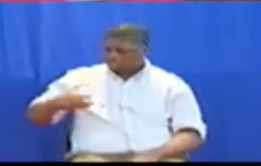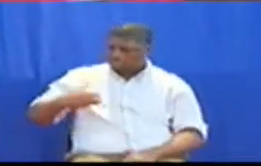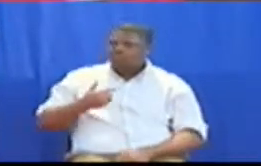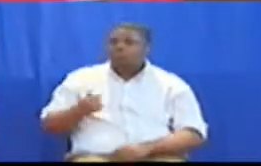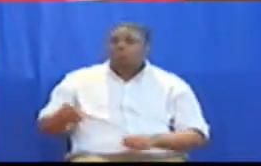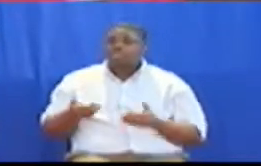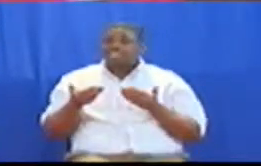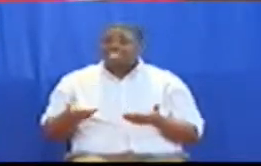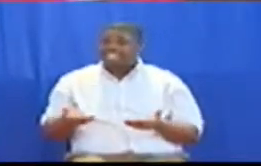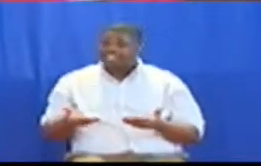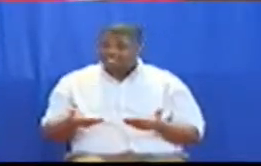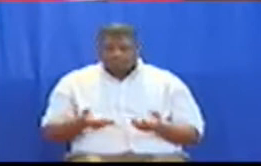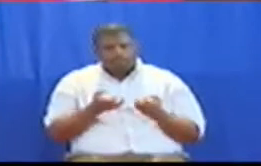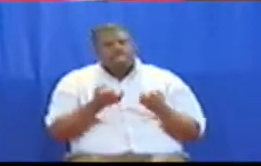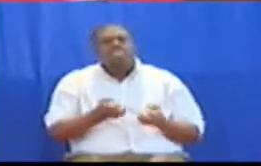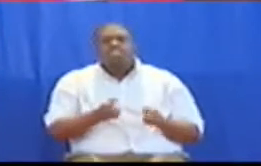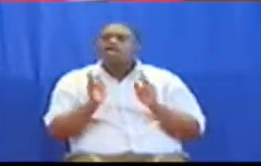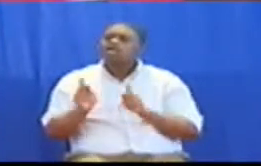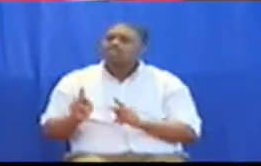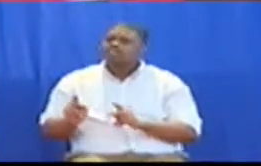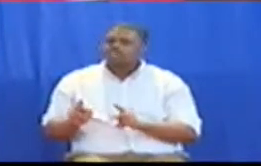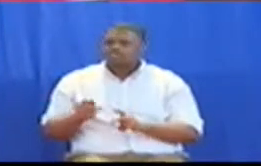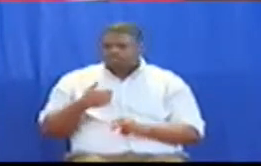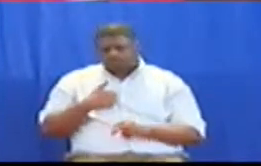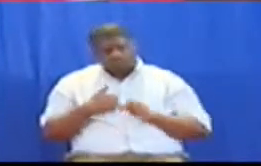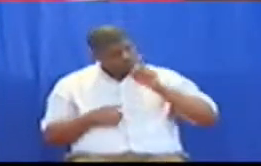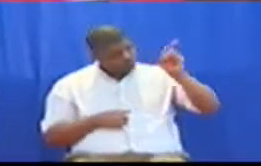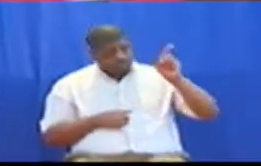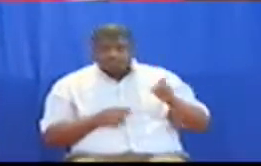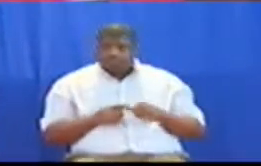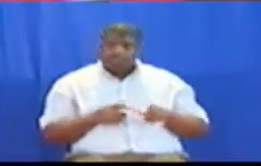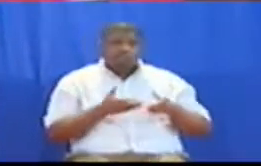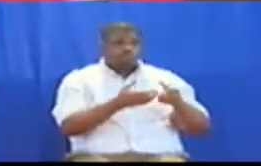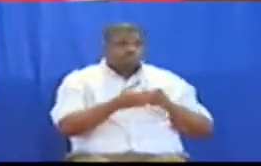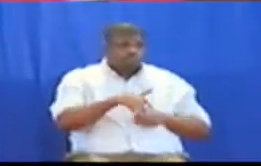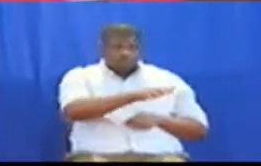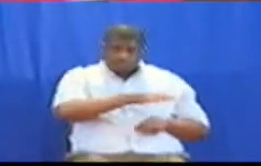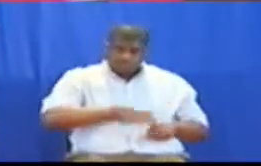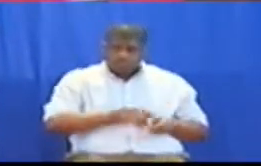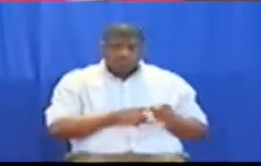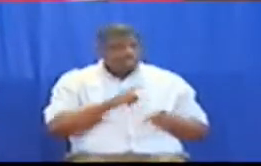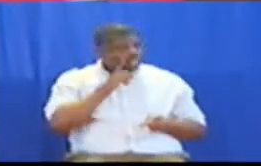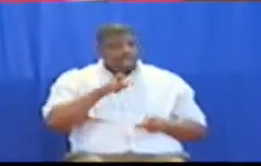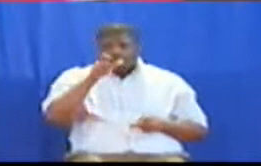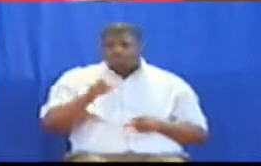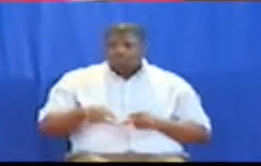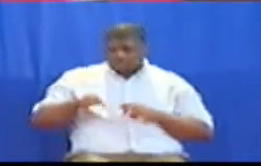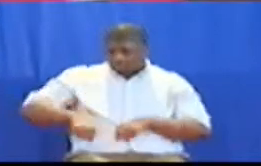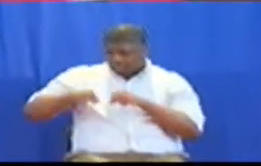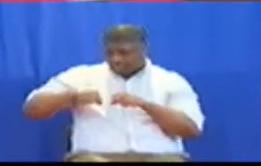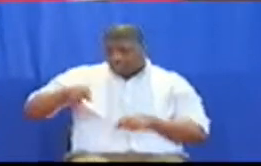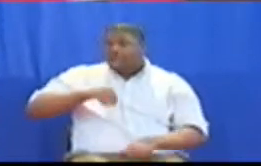hadi maskini wa kawaida, mimi kule Ulanga wamefanya pilot study, yani wamechukua ndio eneo kama case study. Kila mtu anayemiliki